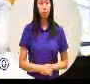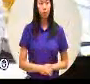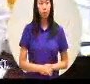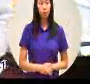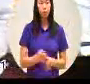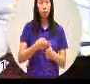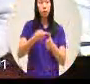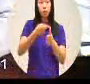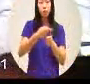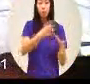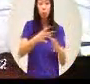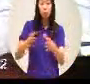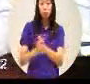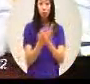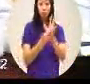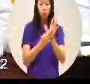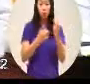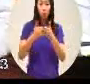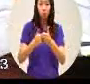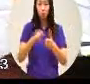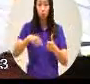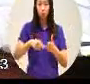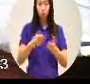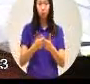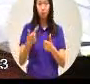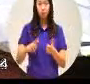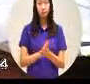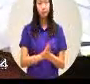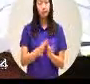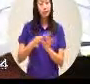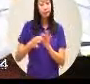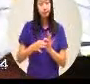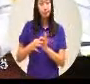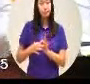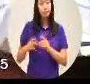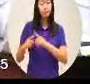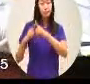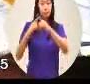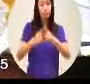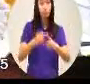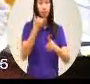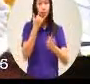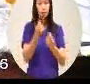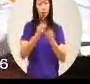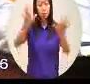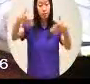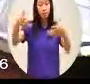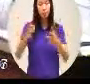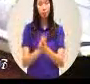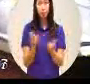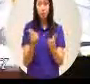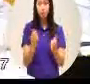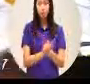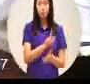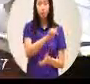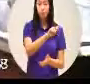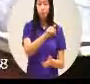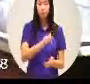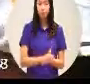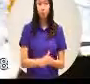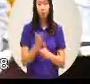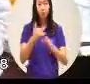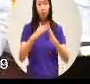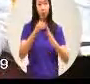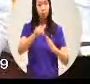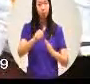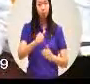办几场说明会在议会这里、哦、关心的议员可以来以外也广邀什么呢广邀老师啦、啊、学